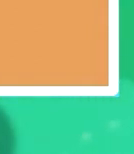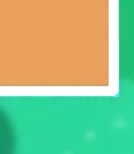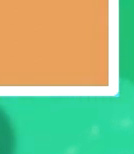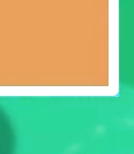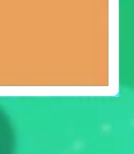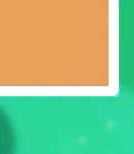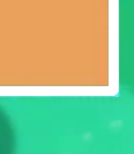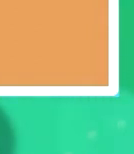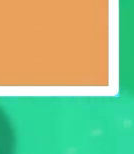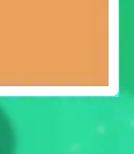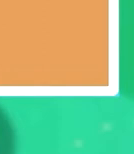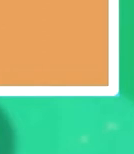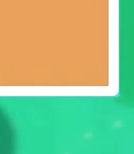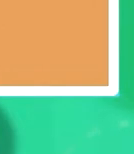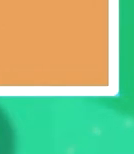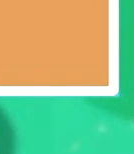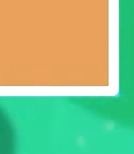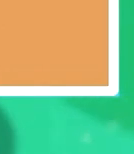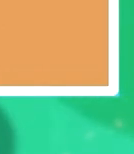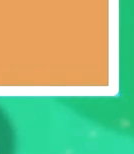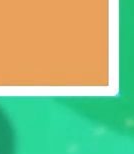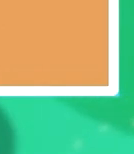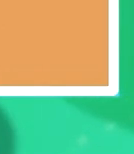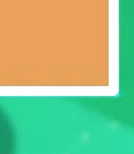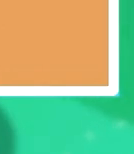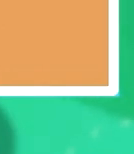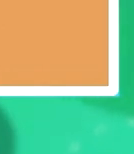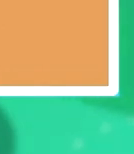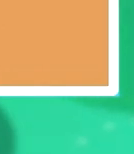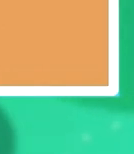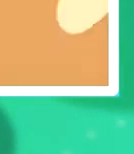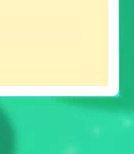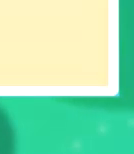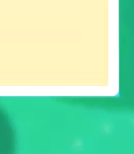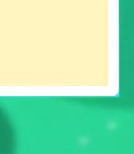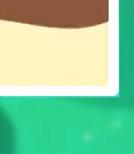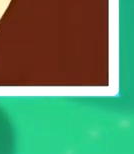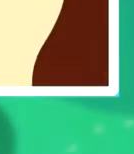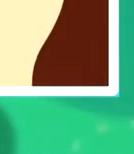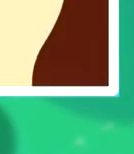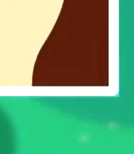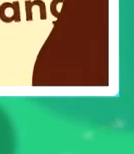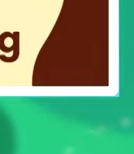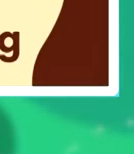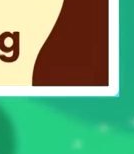ketiga, hiasan krim. Dan yang keempat, hiasan menggunakan inti.